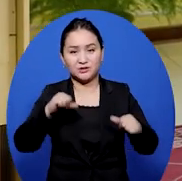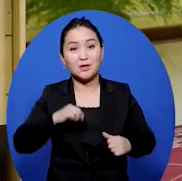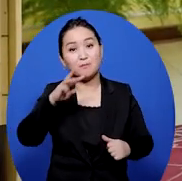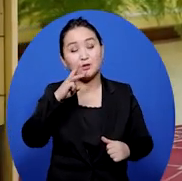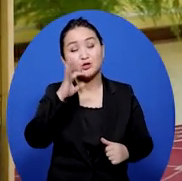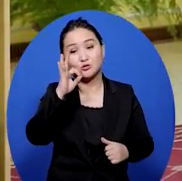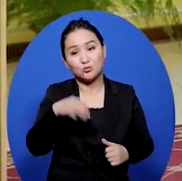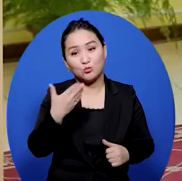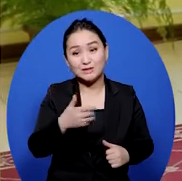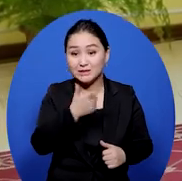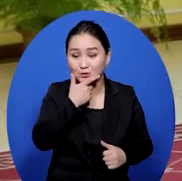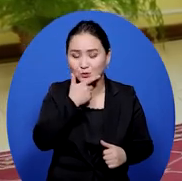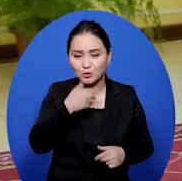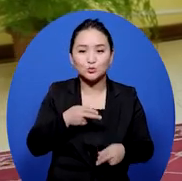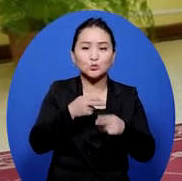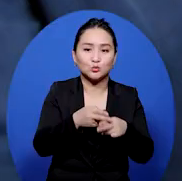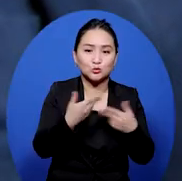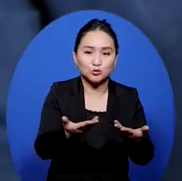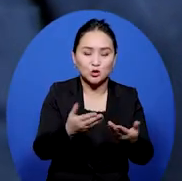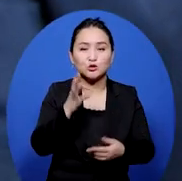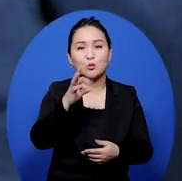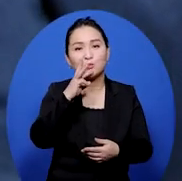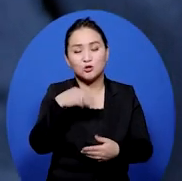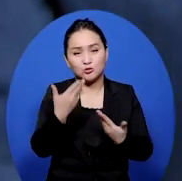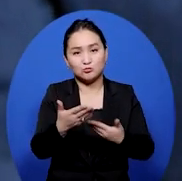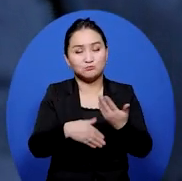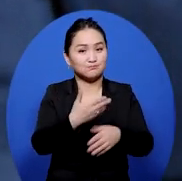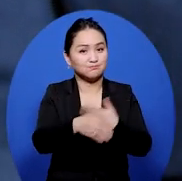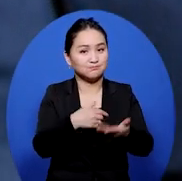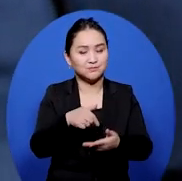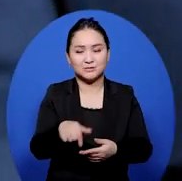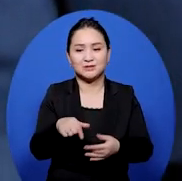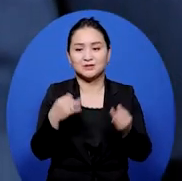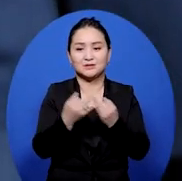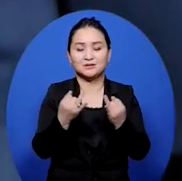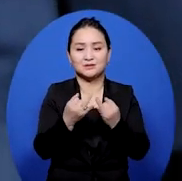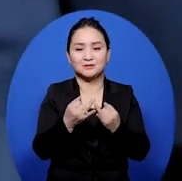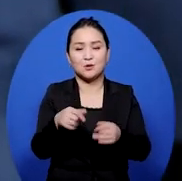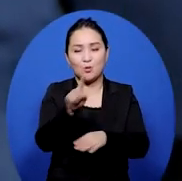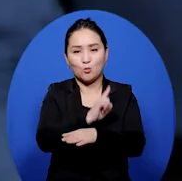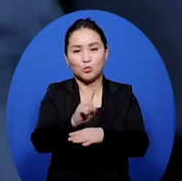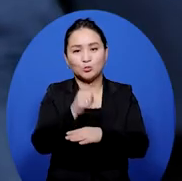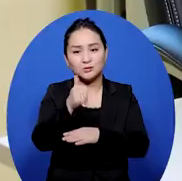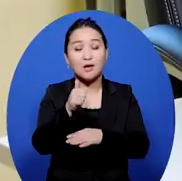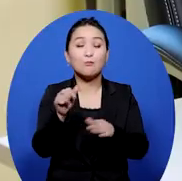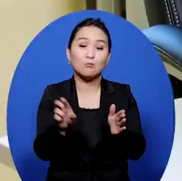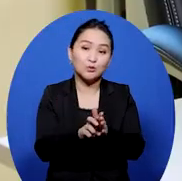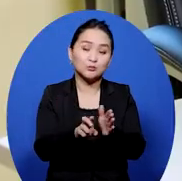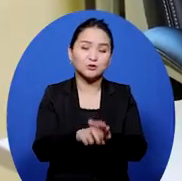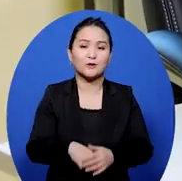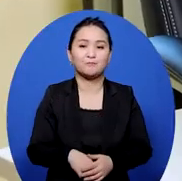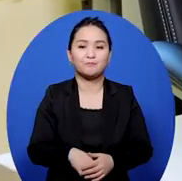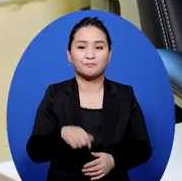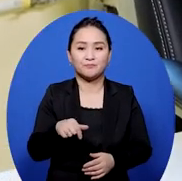зөв хүргээд чадахгүй нэгэнд нь тусалж өгөөд тэгээ зөв мэдээлэл хүргээ явах юм бол энэ цахимжилт бол маш үр дүнгээ өгнөл